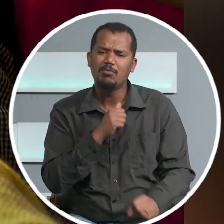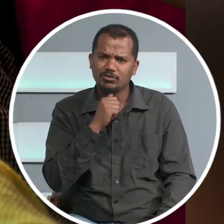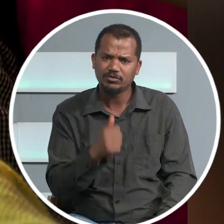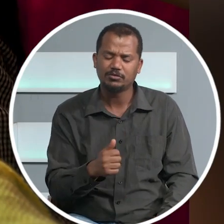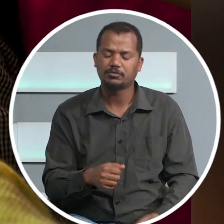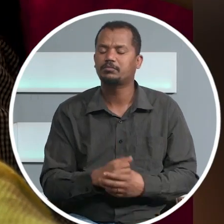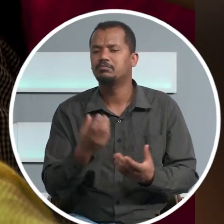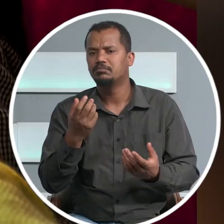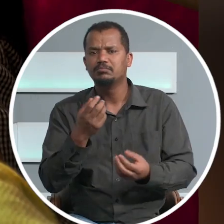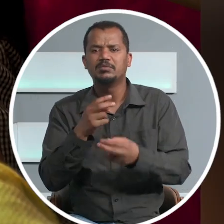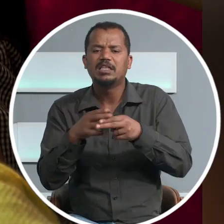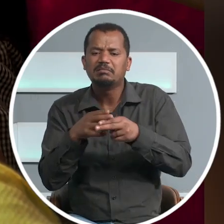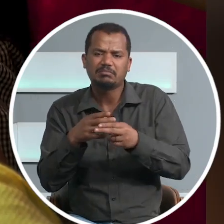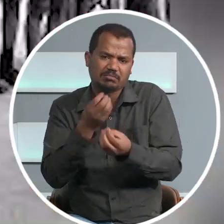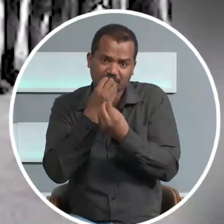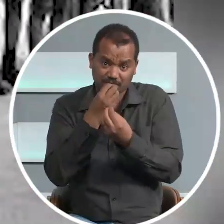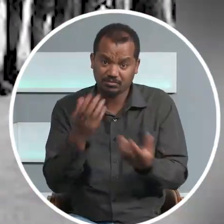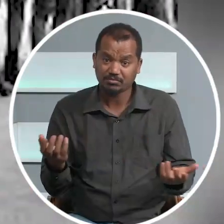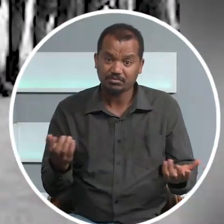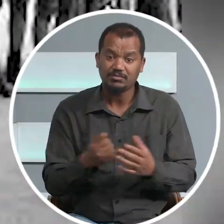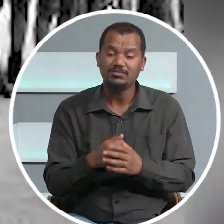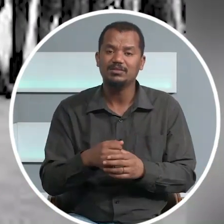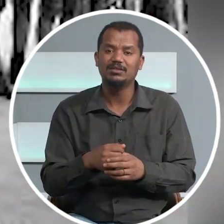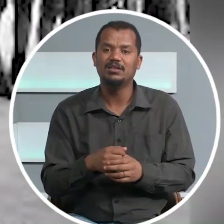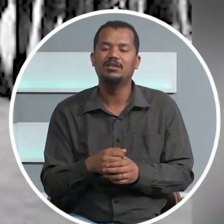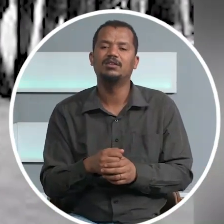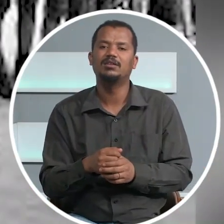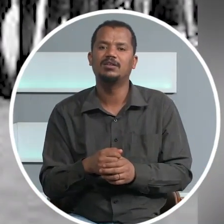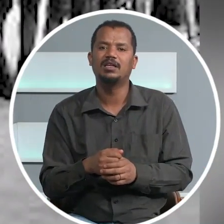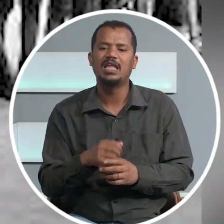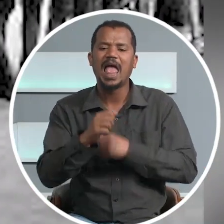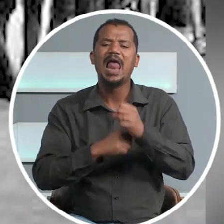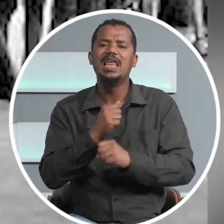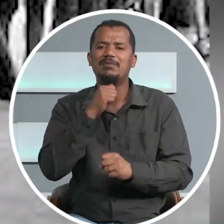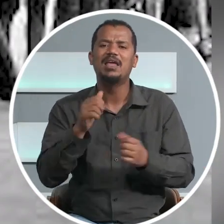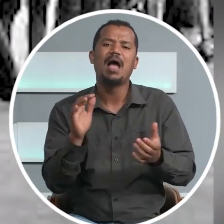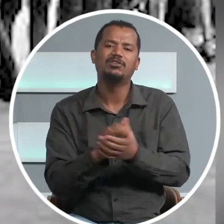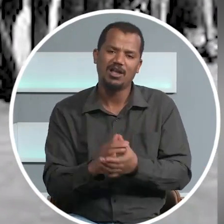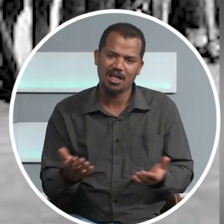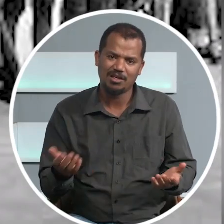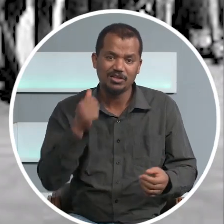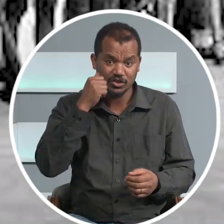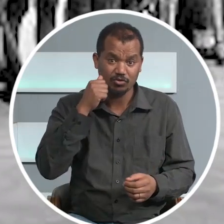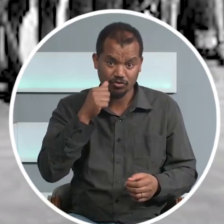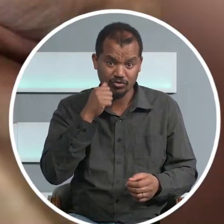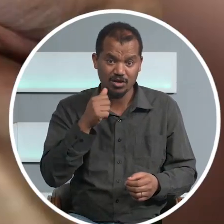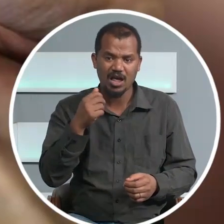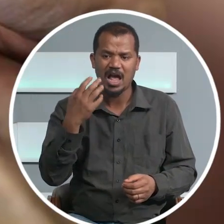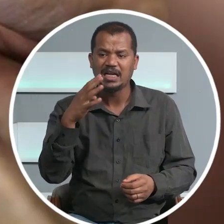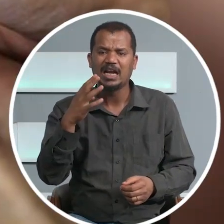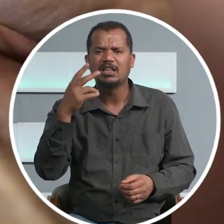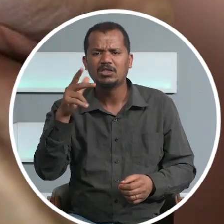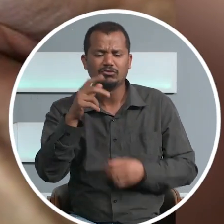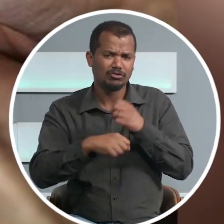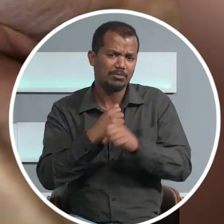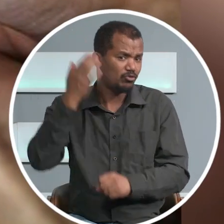አለመውሰድ፣ ደህና ነገር አለመገብ የመሳሰሉት ነገሮች ነበሩ። ኤርሊ ሜሬጅ ብዙ ጊዜ ሴቶች የጋብቻ እድሜ